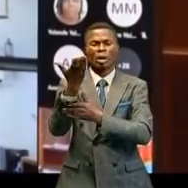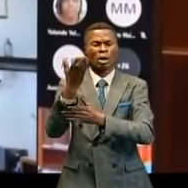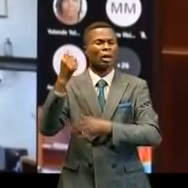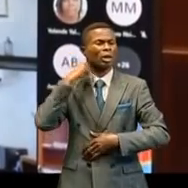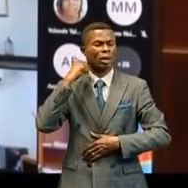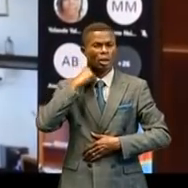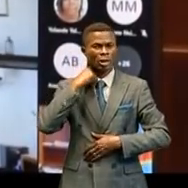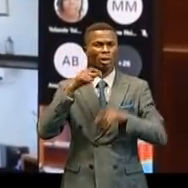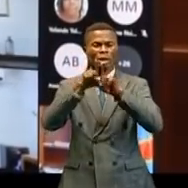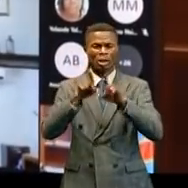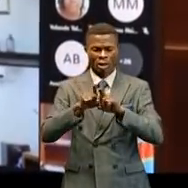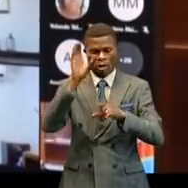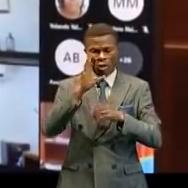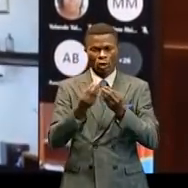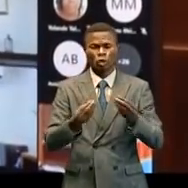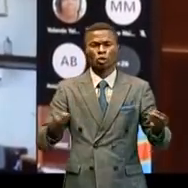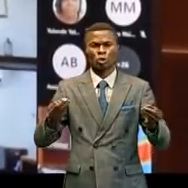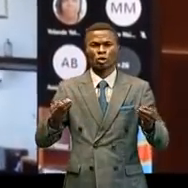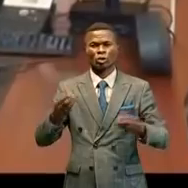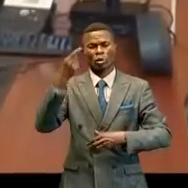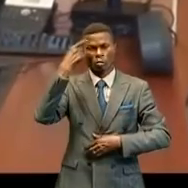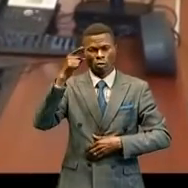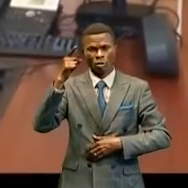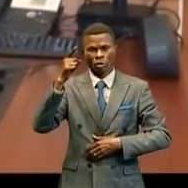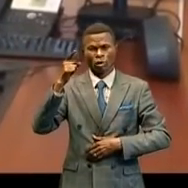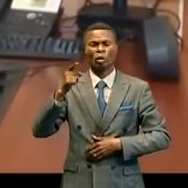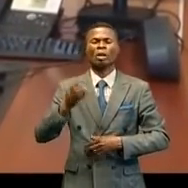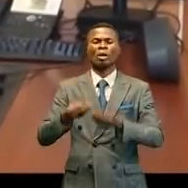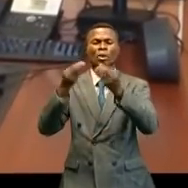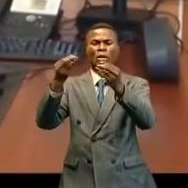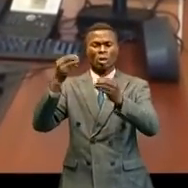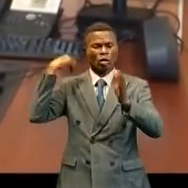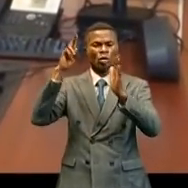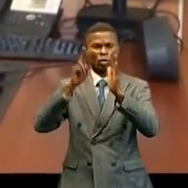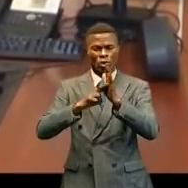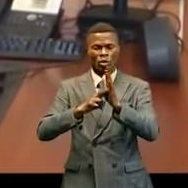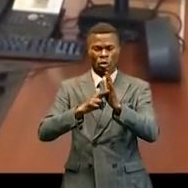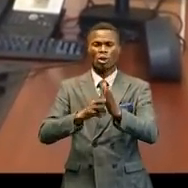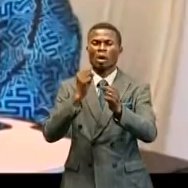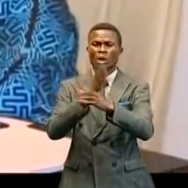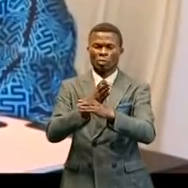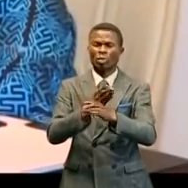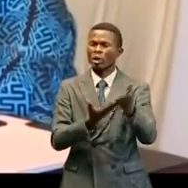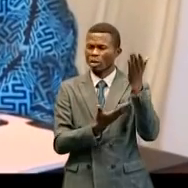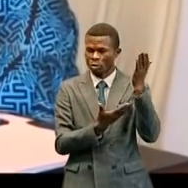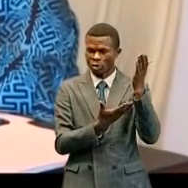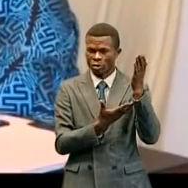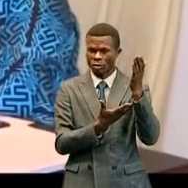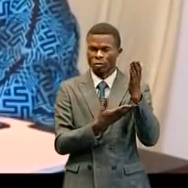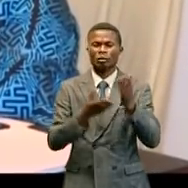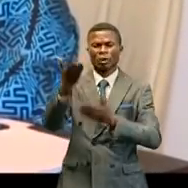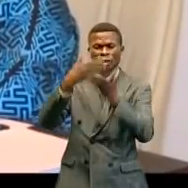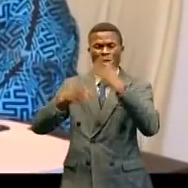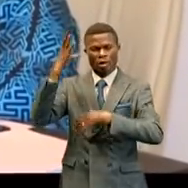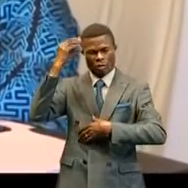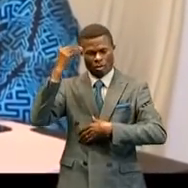médecins et de dégager les pistes des solutions à soumettre au gouvernement pour disposition utile. Des échanges